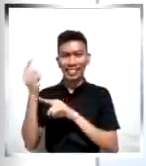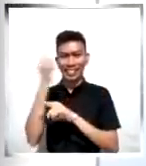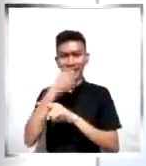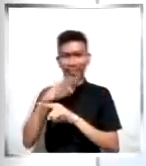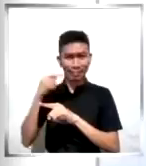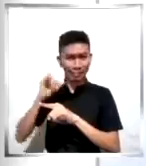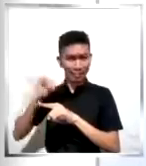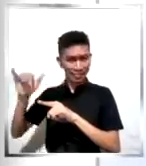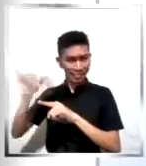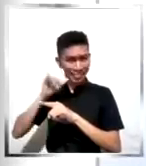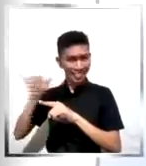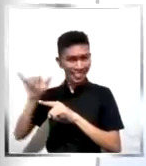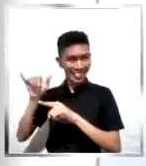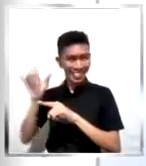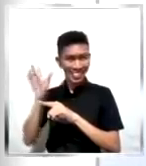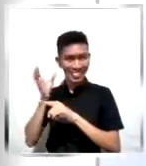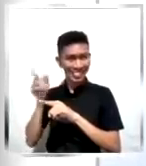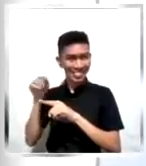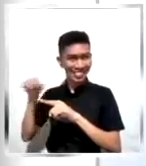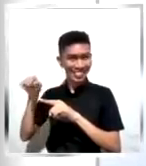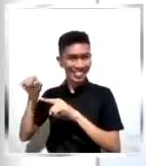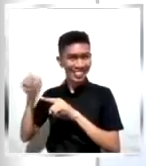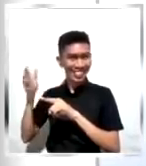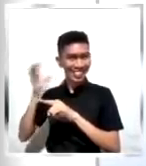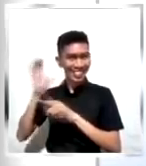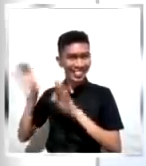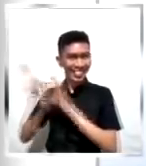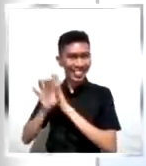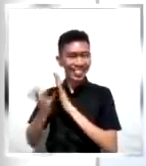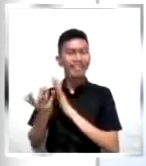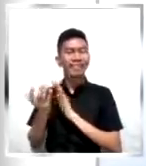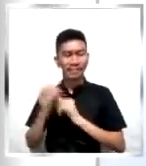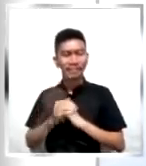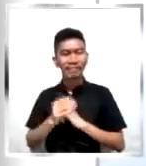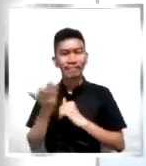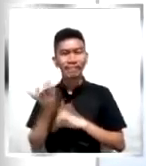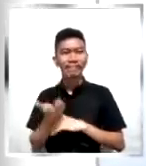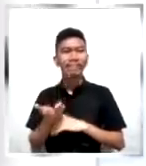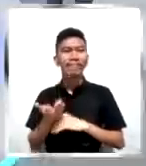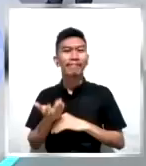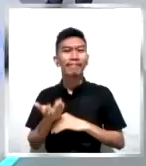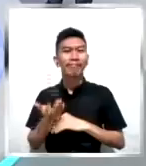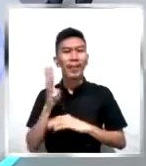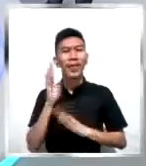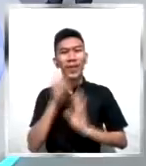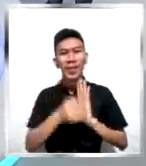Oscar Oida, nakatutok, 24 oras.